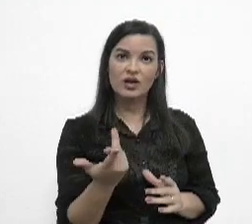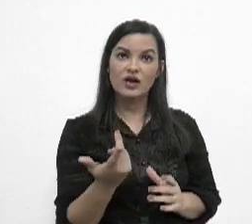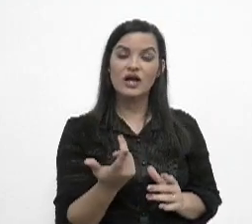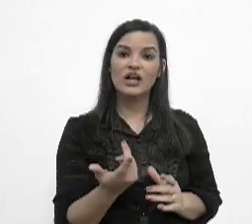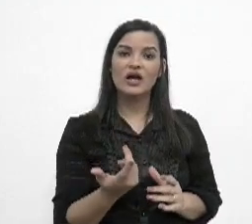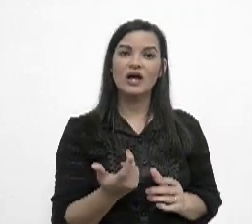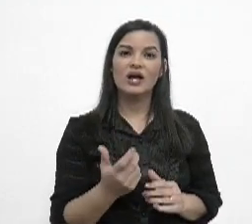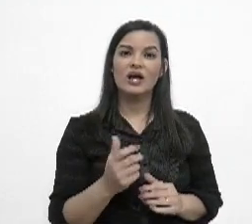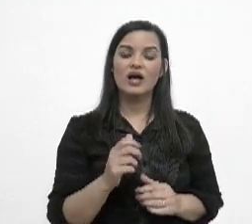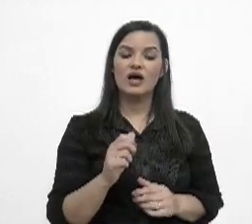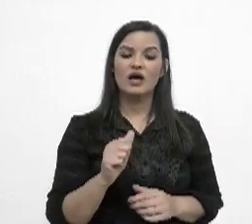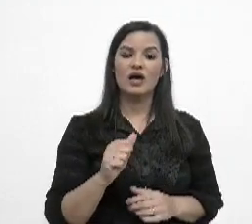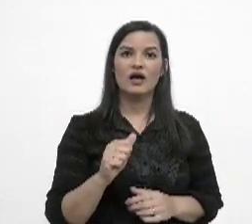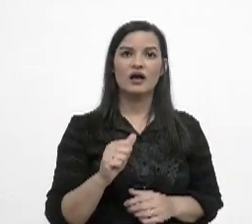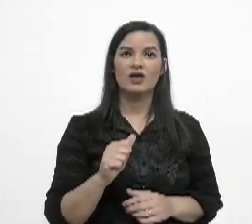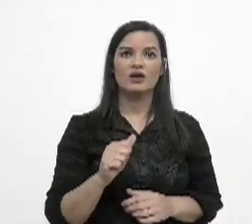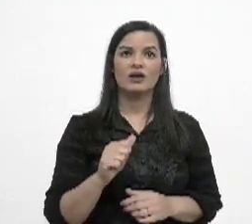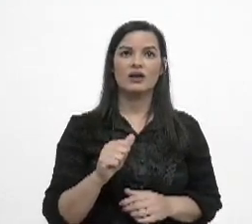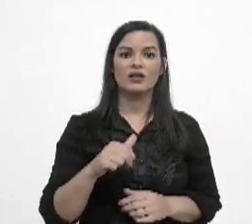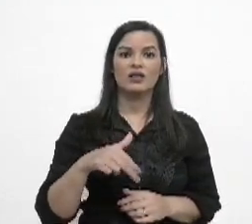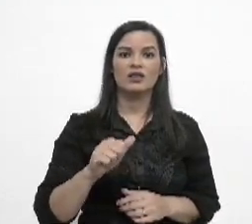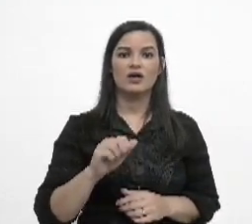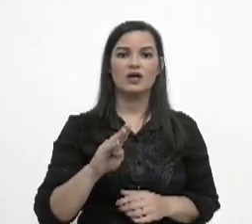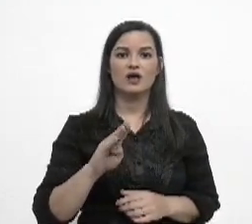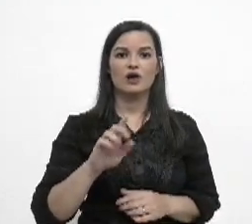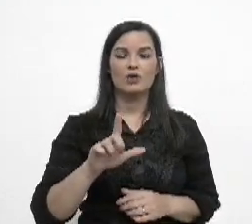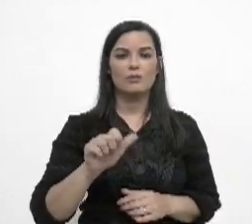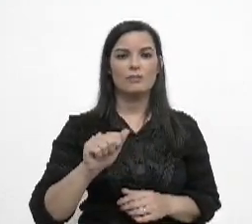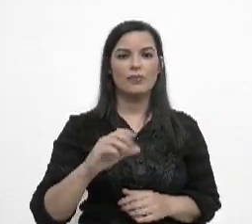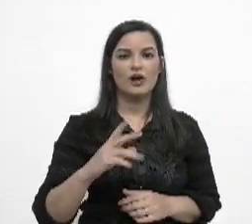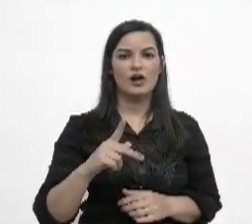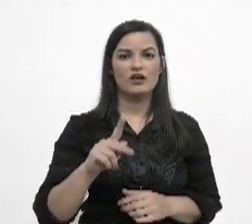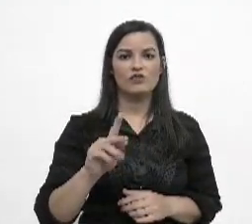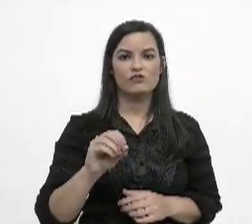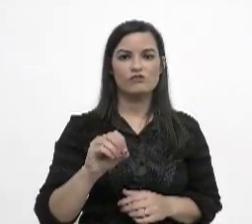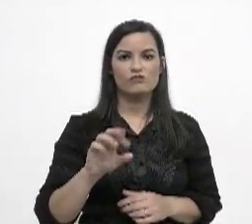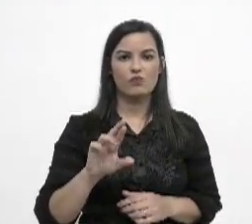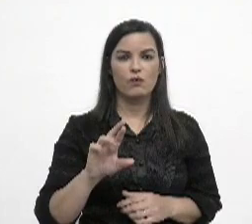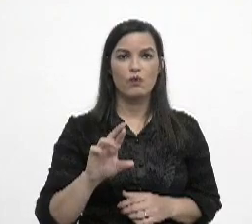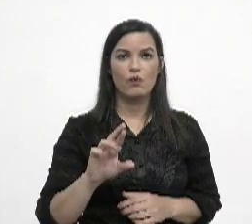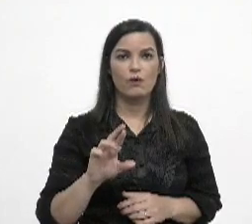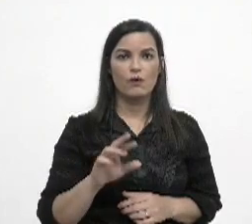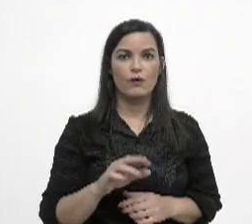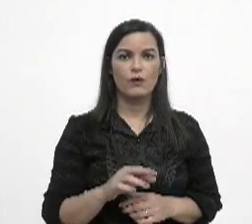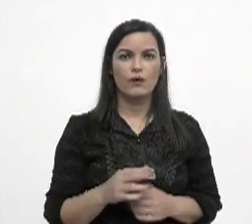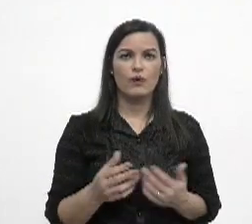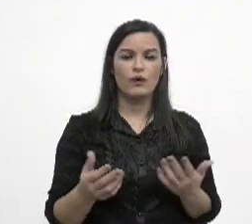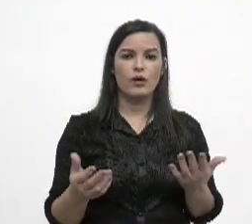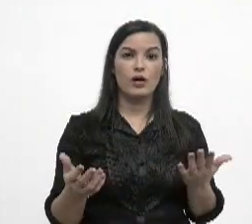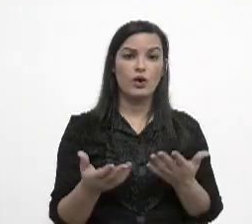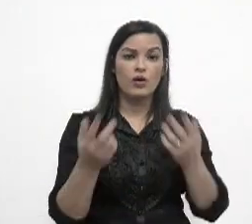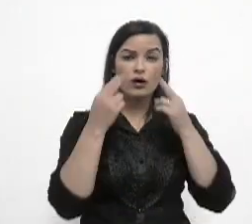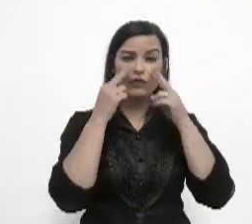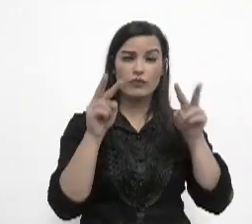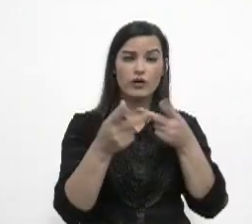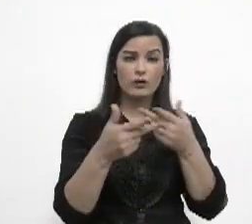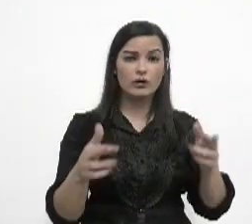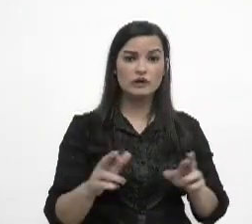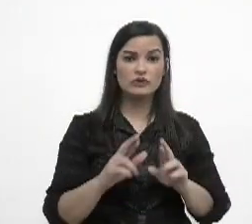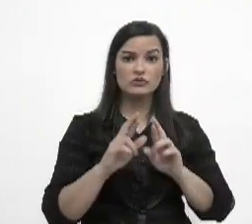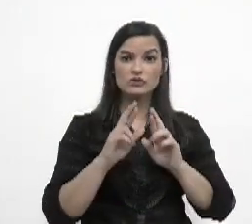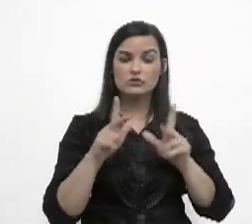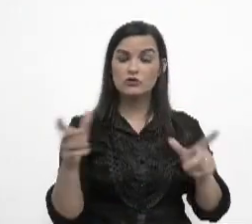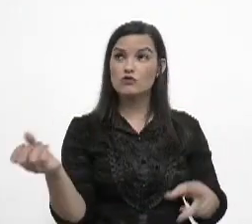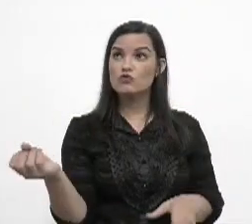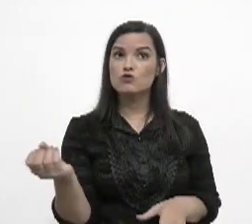como anablepo. 이 의미는 전혀 새로운 것을 보게 되었다는 이야기입니다. Significa que ele agora está enxergando uma coisa totalmente nova em sua vida.